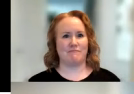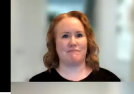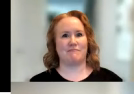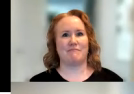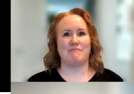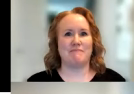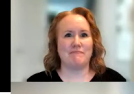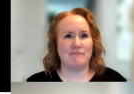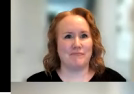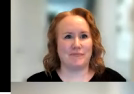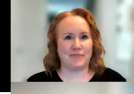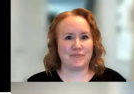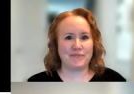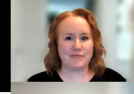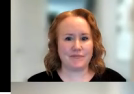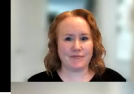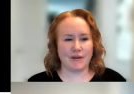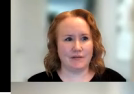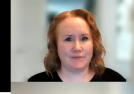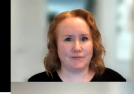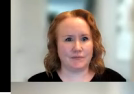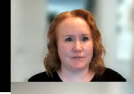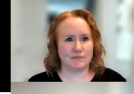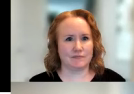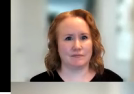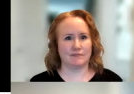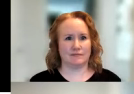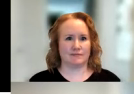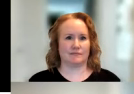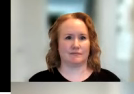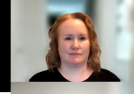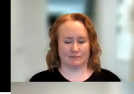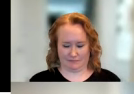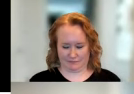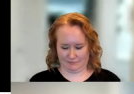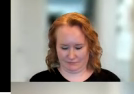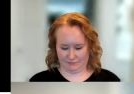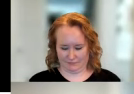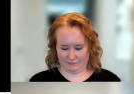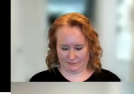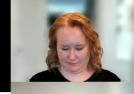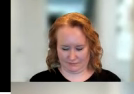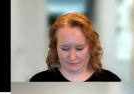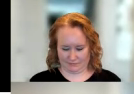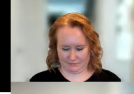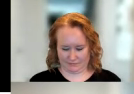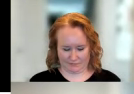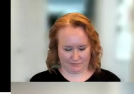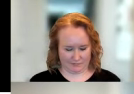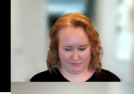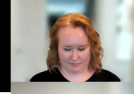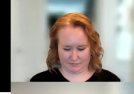cirka midt I. Så da går vi inn på første bolk her. Vi skal begynne